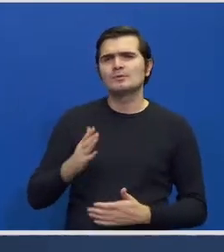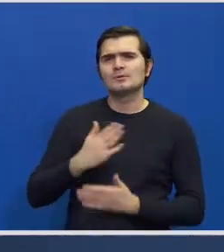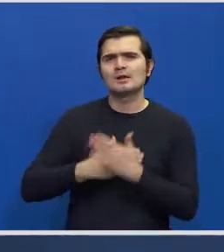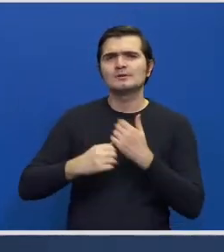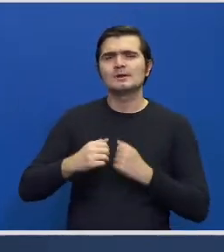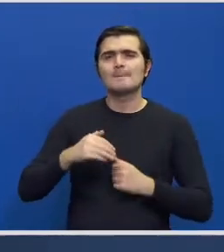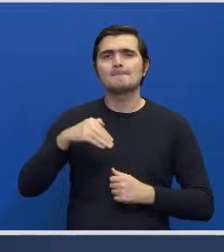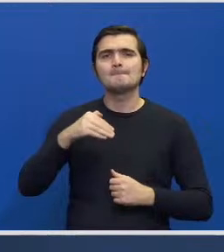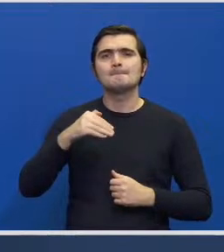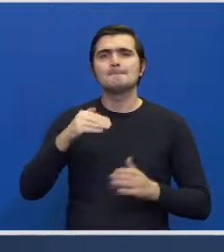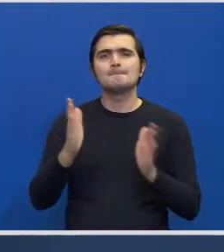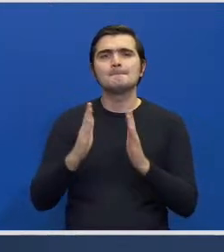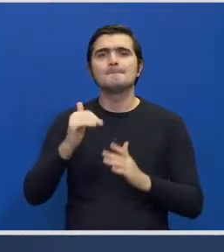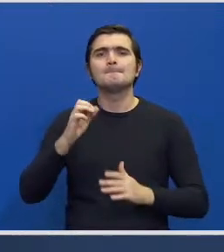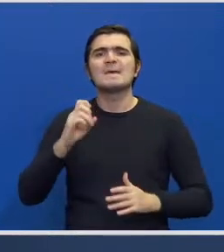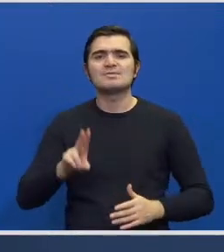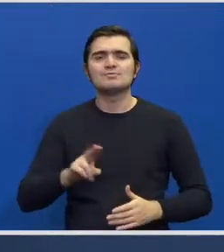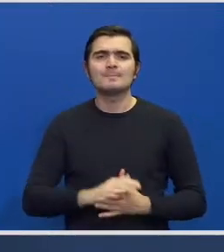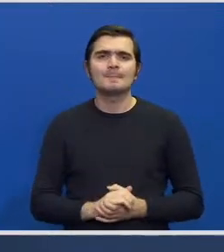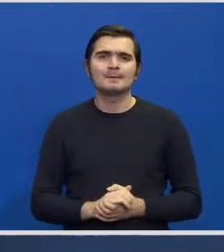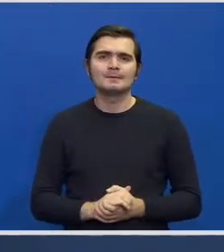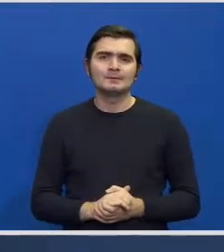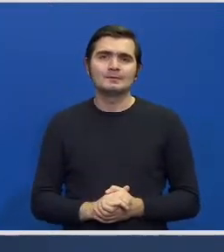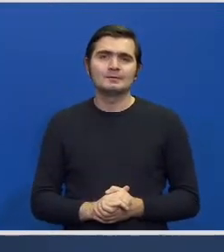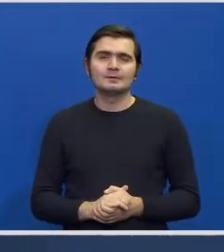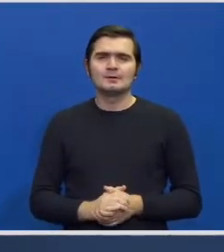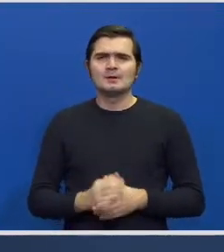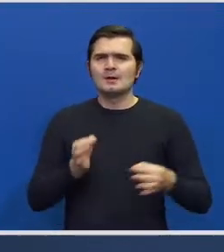64 de lei pentru copilul cu handicap mediu.